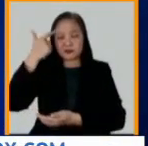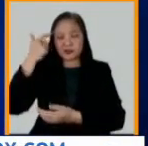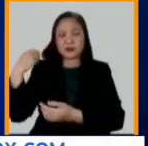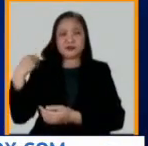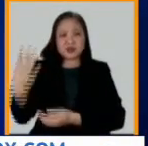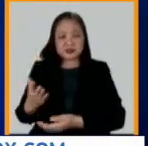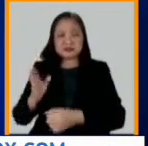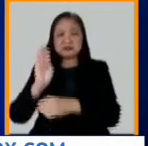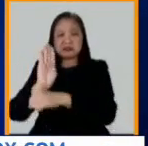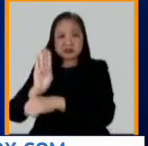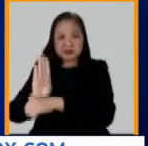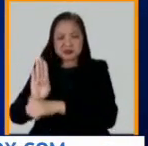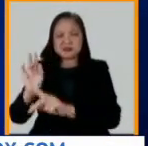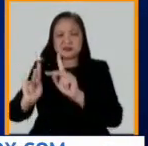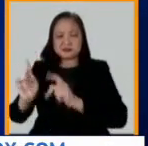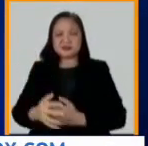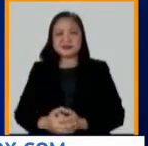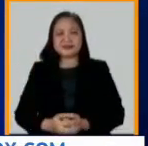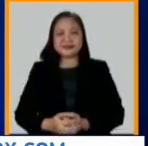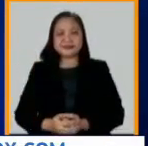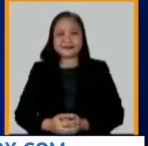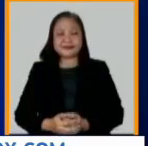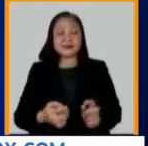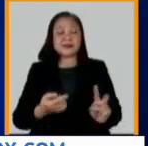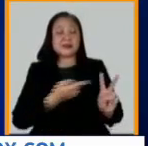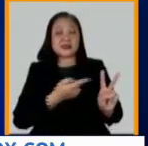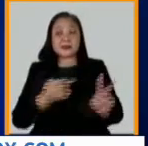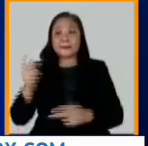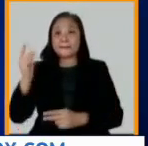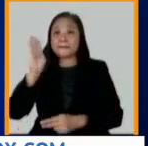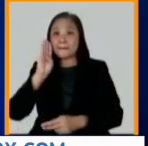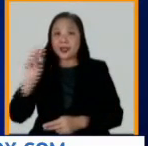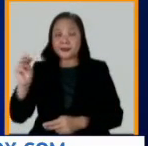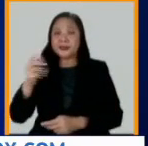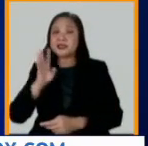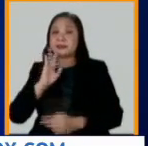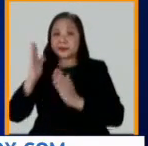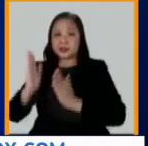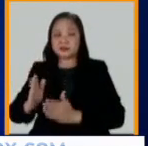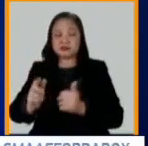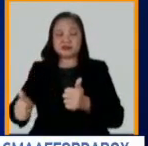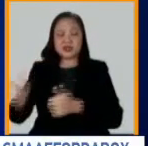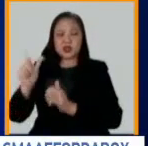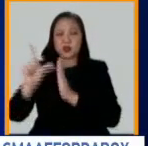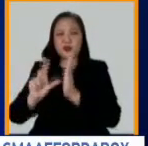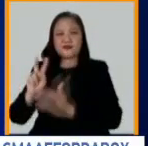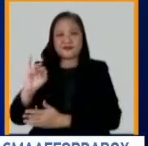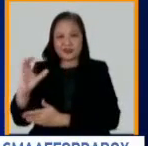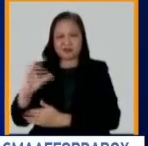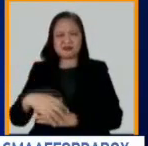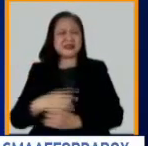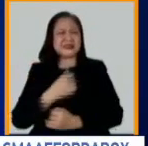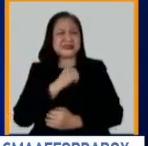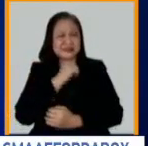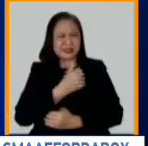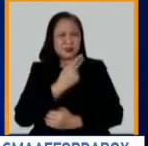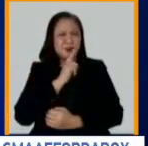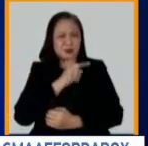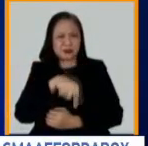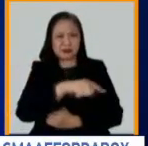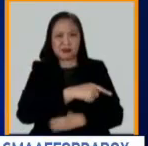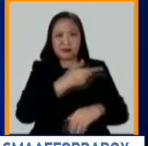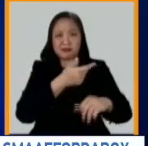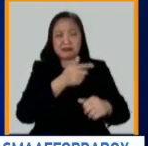pahayag, sinabi ng tagapagsalita ni Marcos sa si Attorney Vic Rodriguez na walang katotohanan na ipinangako ng mga suspect na membership